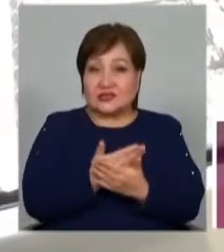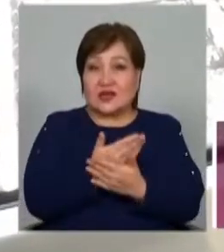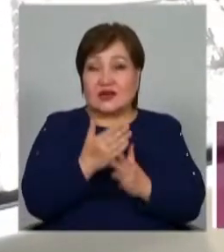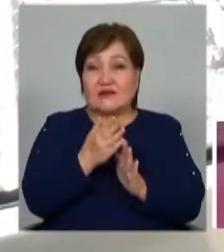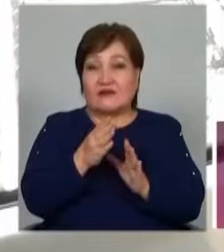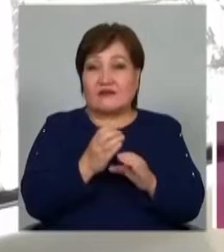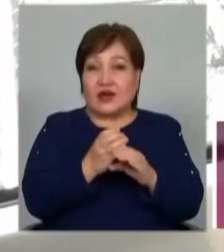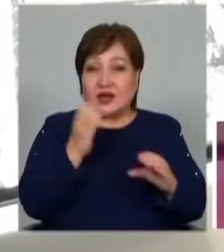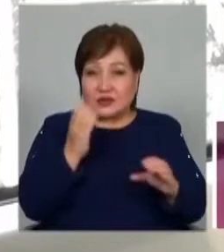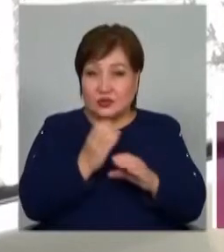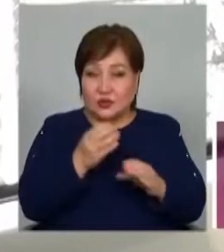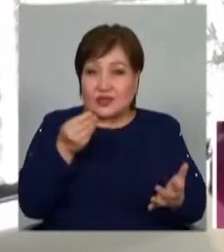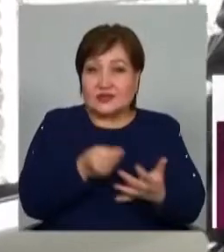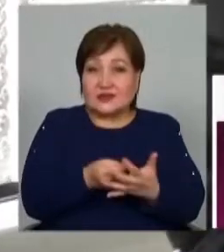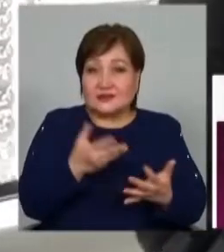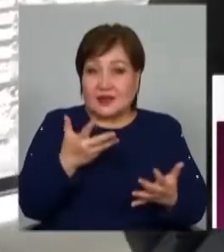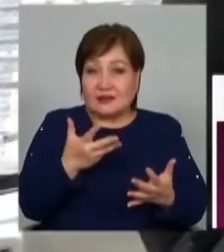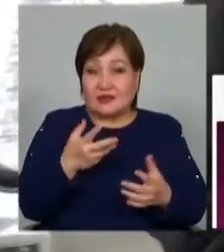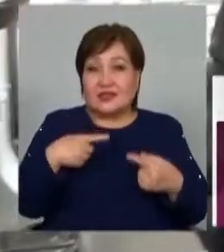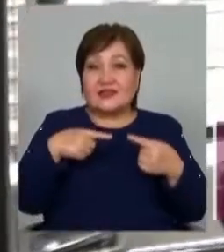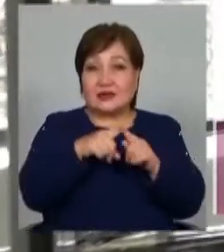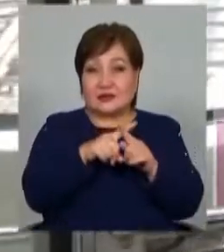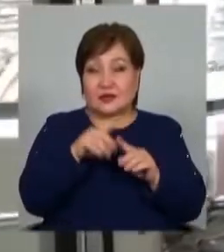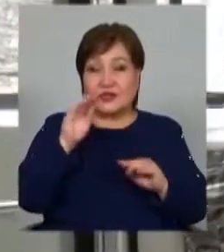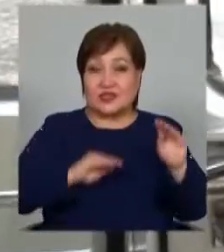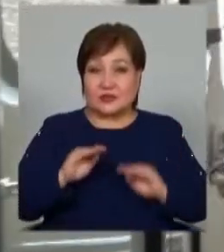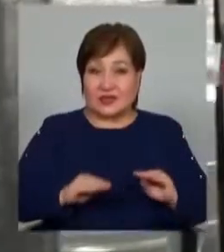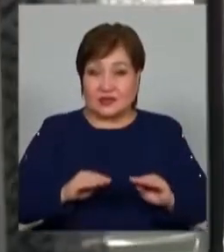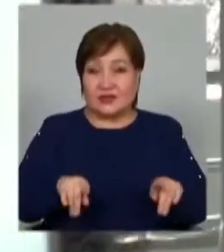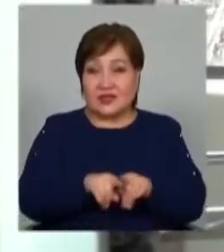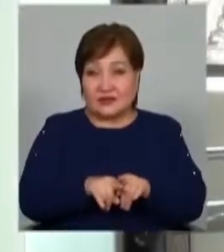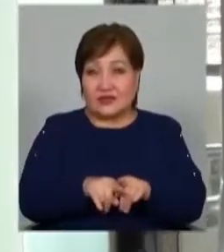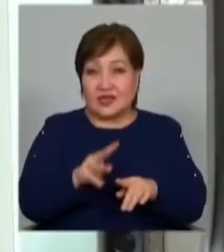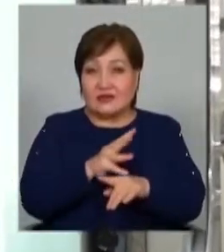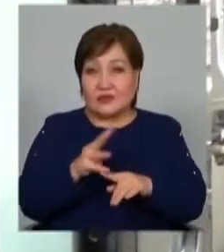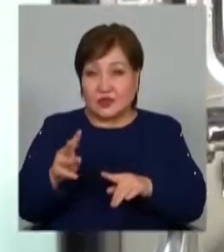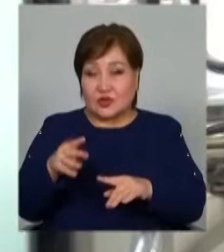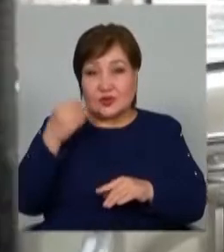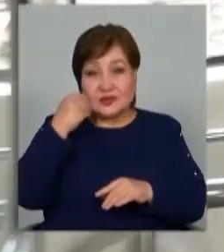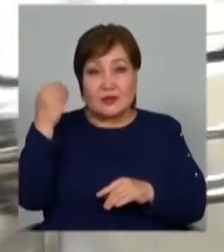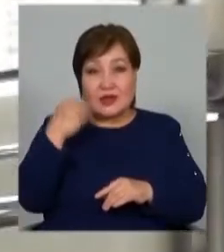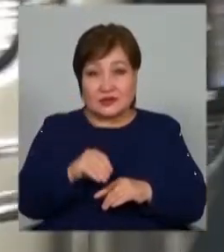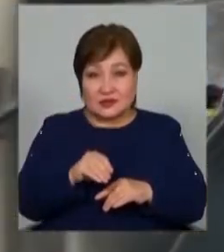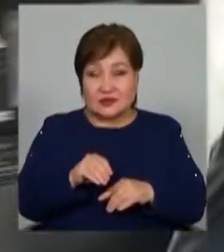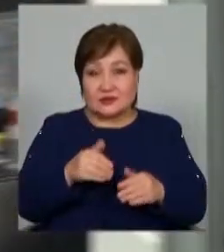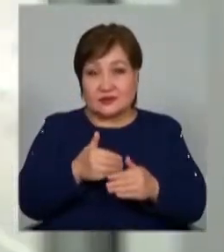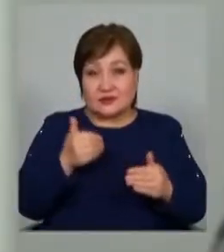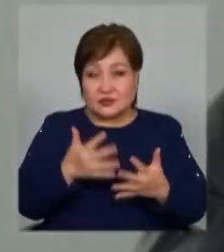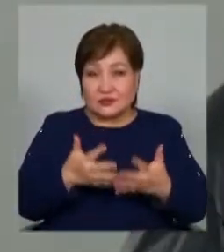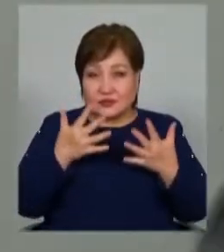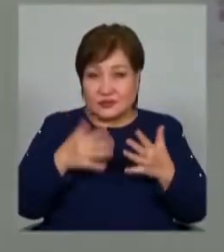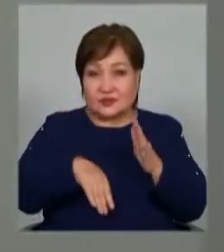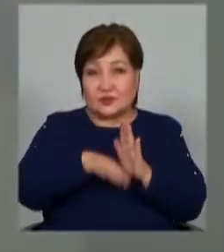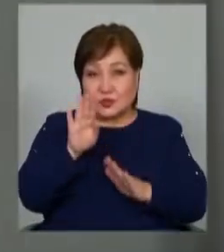вагондар сандық техникамен жабдықталған. Яғни бейне сапасы бұрыннан да анық бола түскен. Бұл